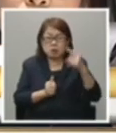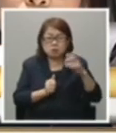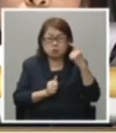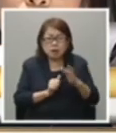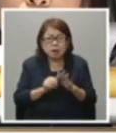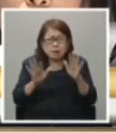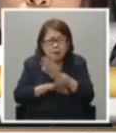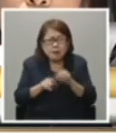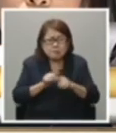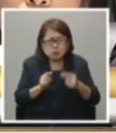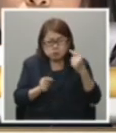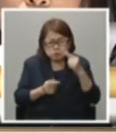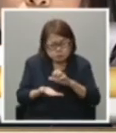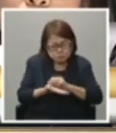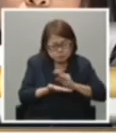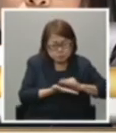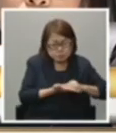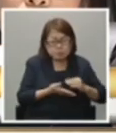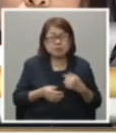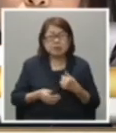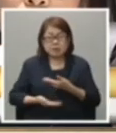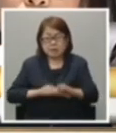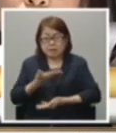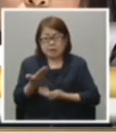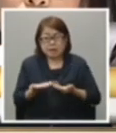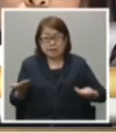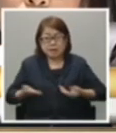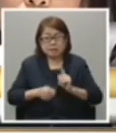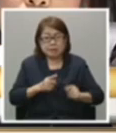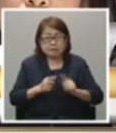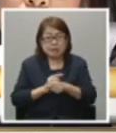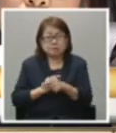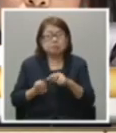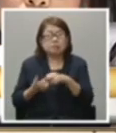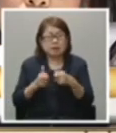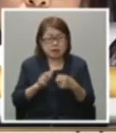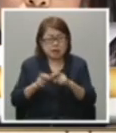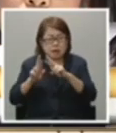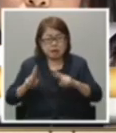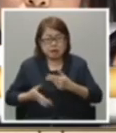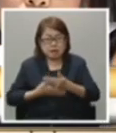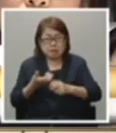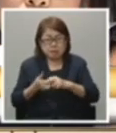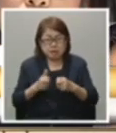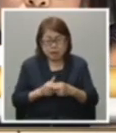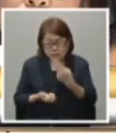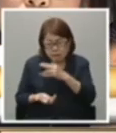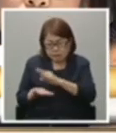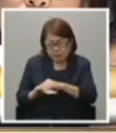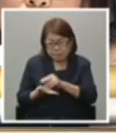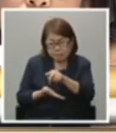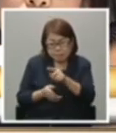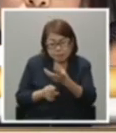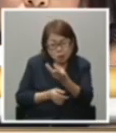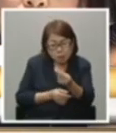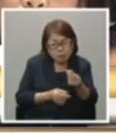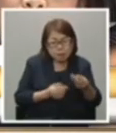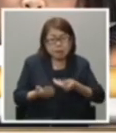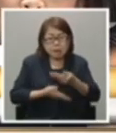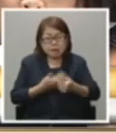ลาดค้าปลีกมีปัญหาแต่หลังจากที่เขาได้ข้อมูลค้าปลีกแล้วก็หลายๆข้อมูลแล้วเนี่